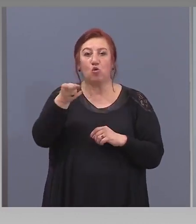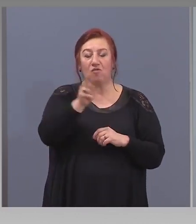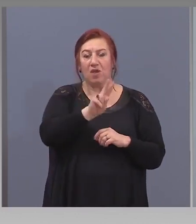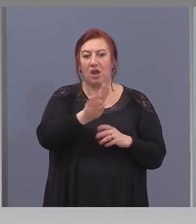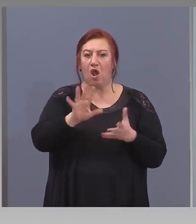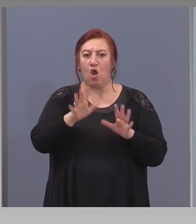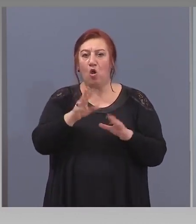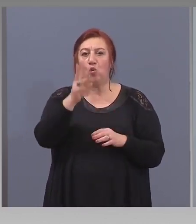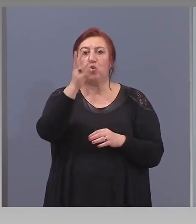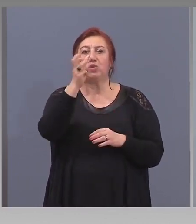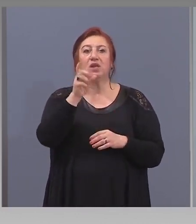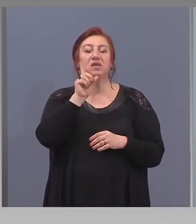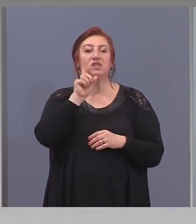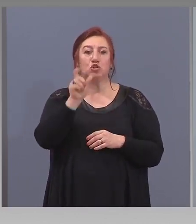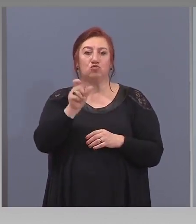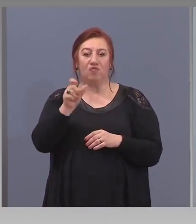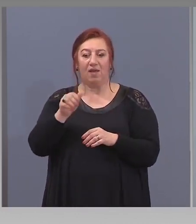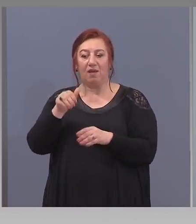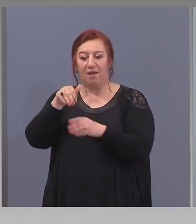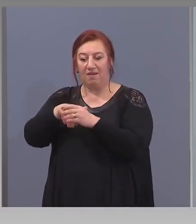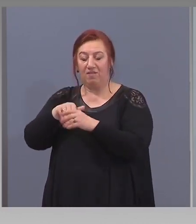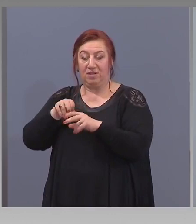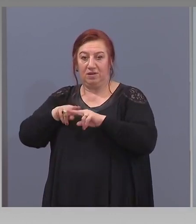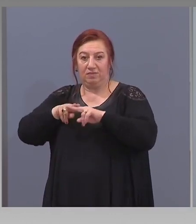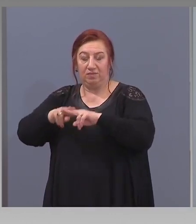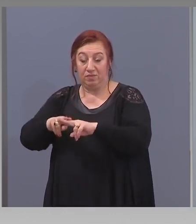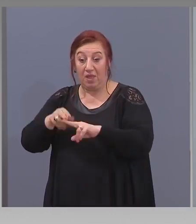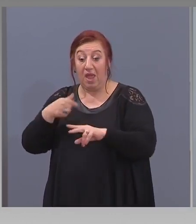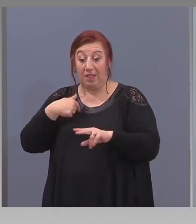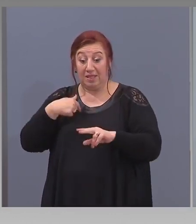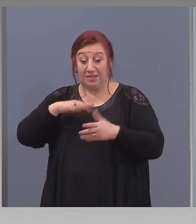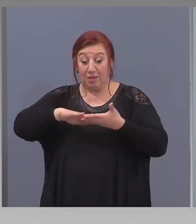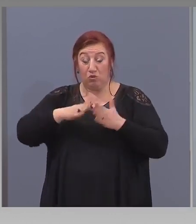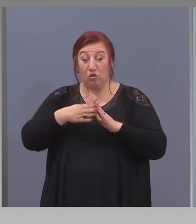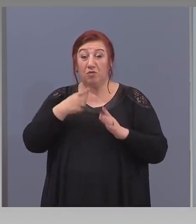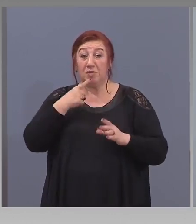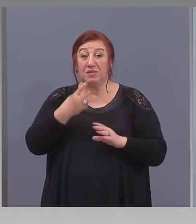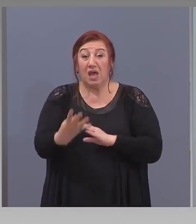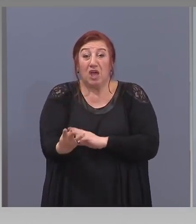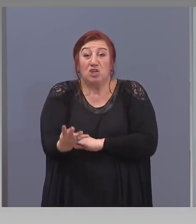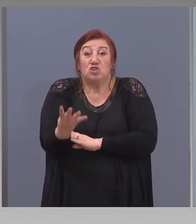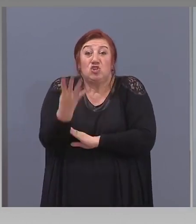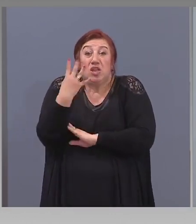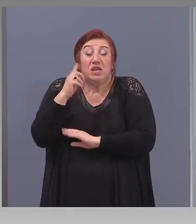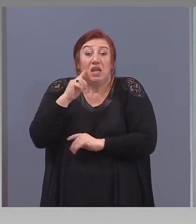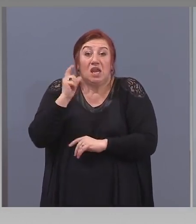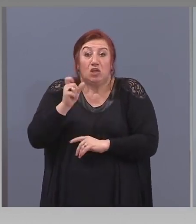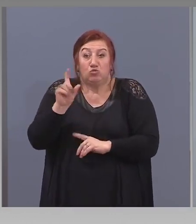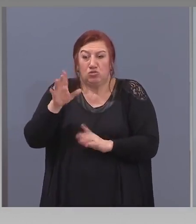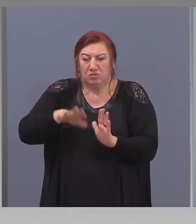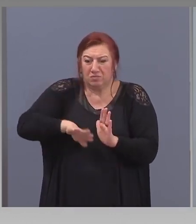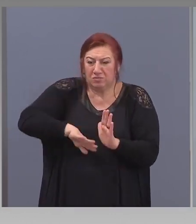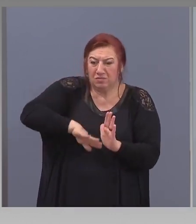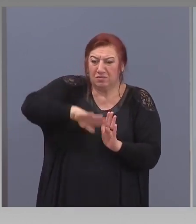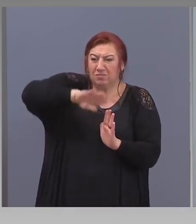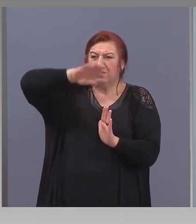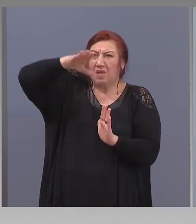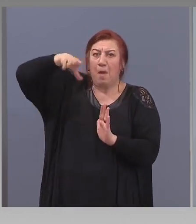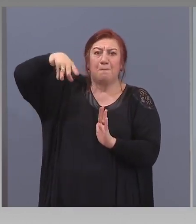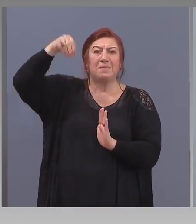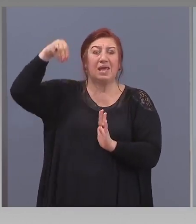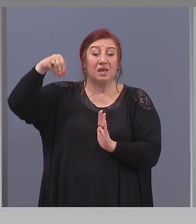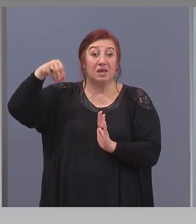Имаме 30 човека в болница. А се готвиме за 4000. Пик.